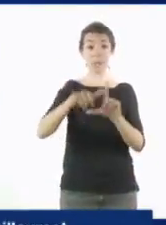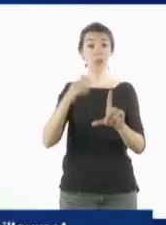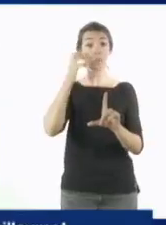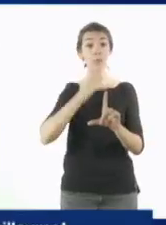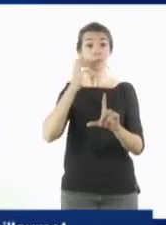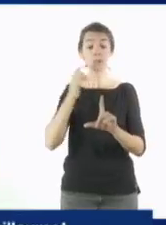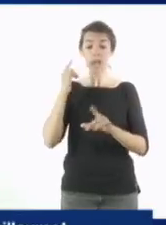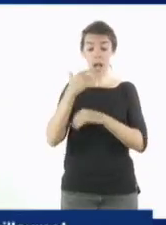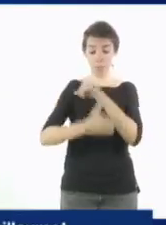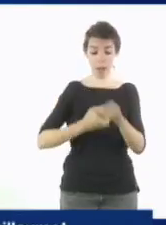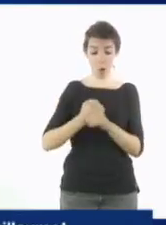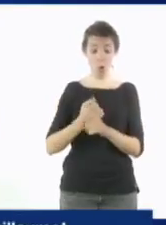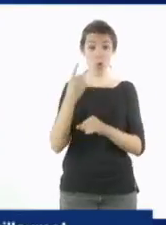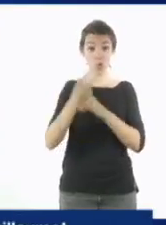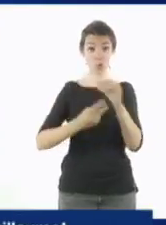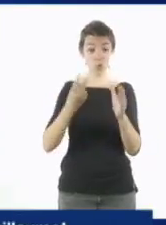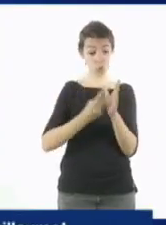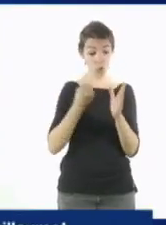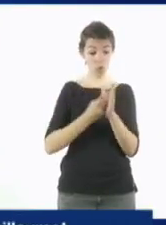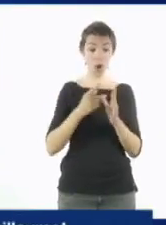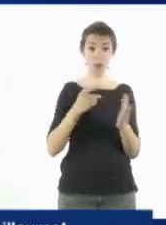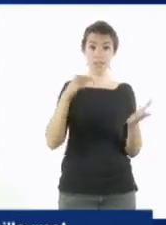n'hésite plus à se rendre deux fois par an à Melbourne.